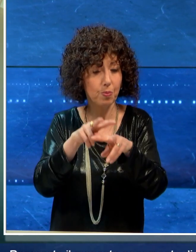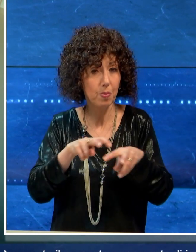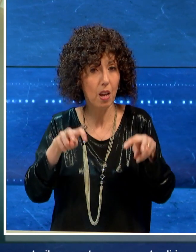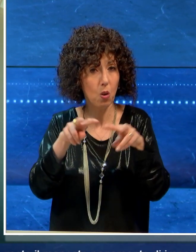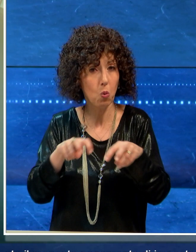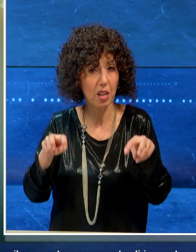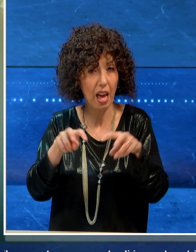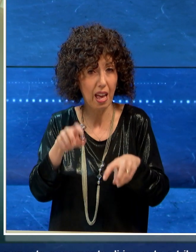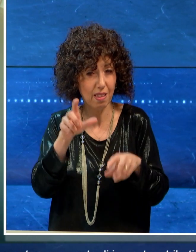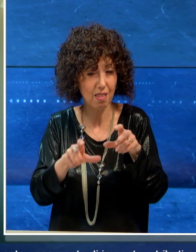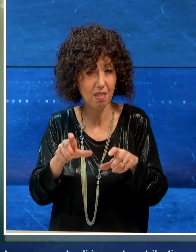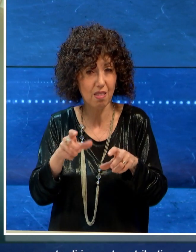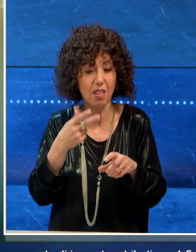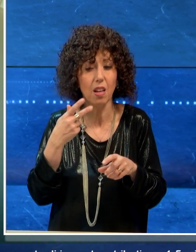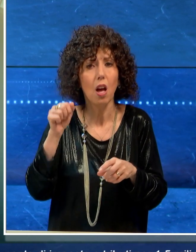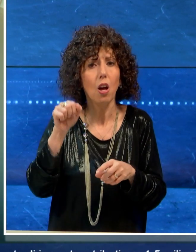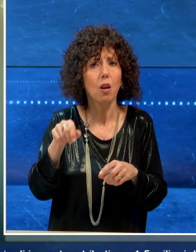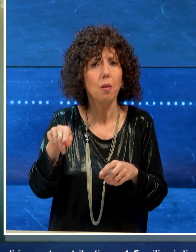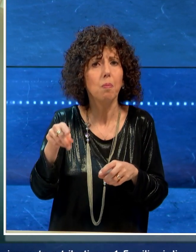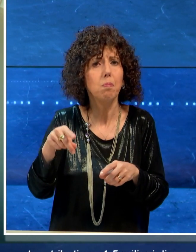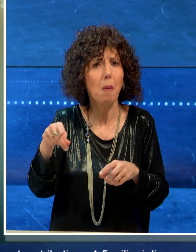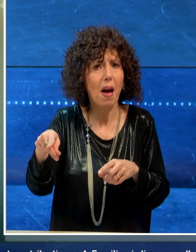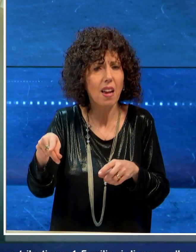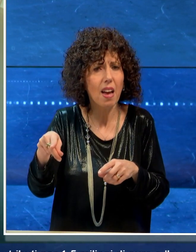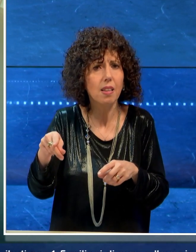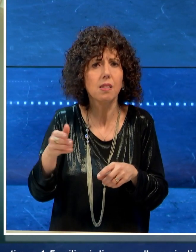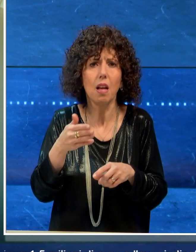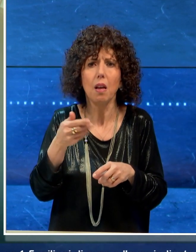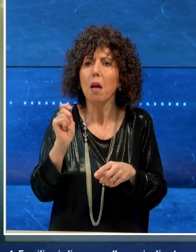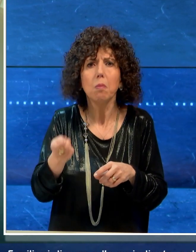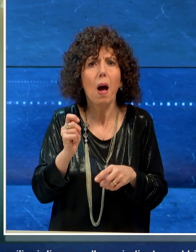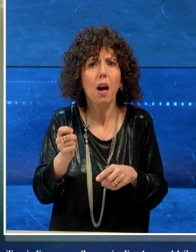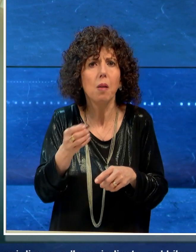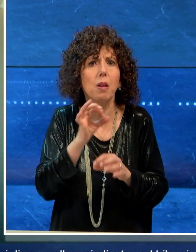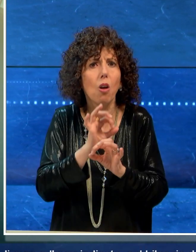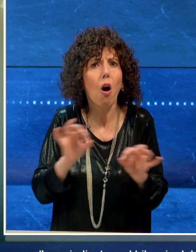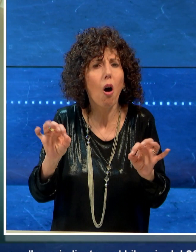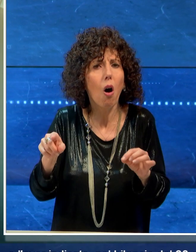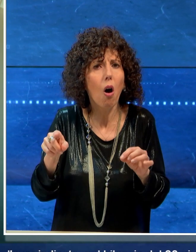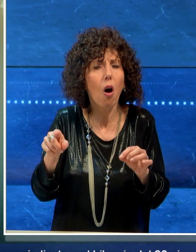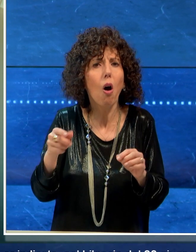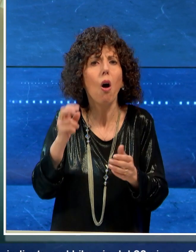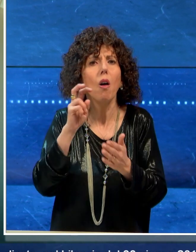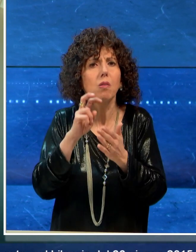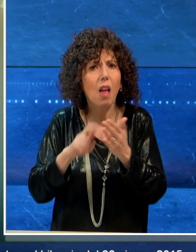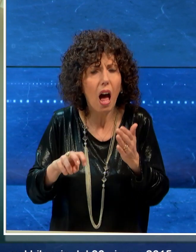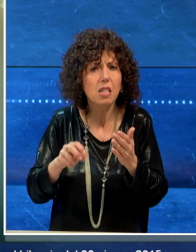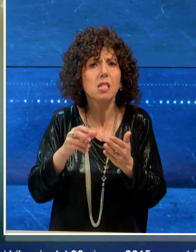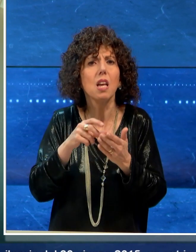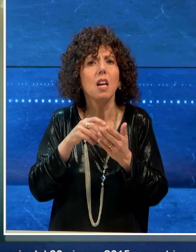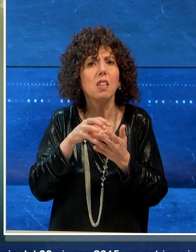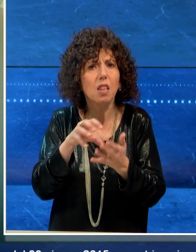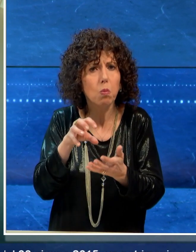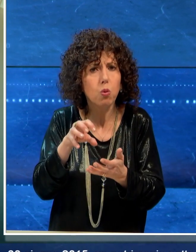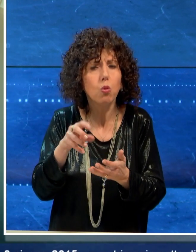in particolare contestavano a Paparesta il mancato pagamento di imposte e tributi